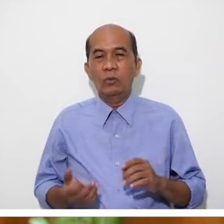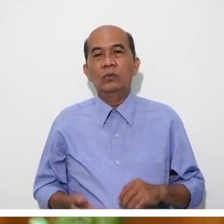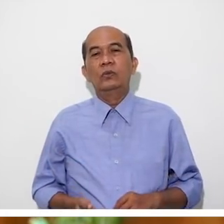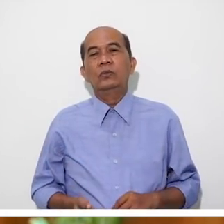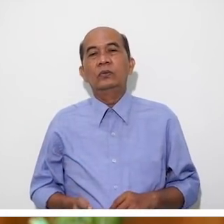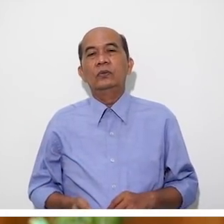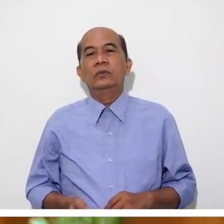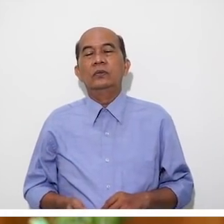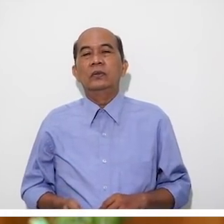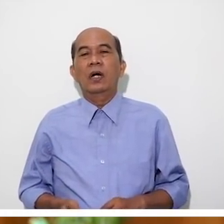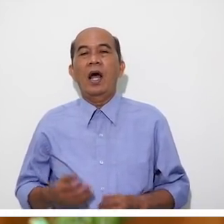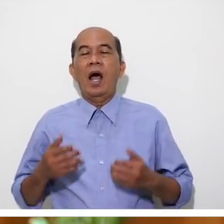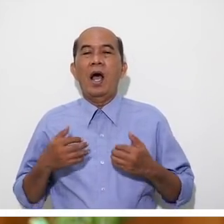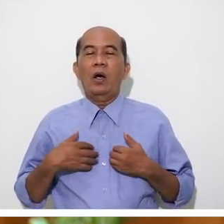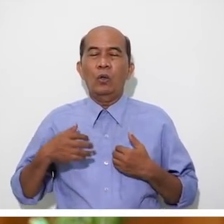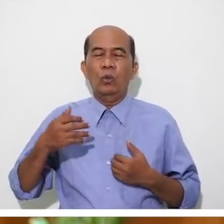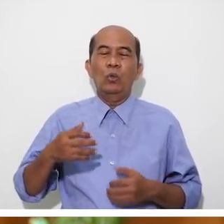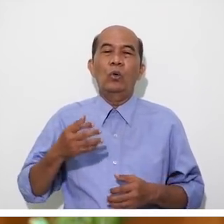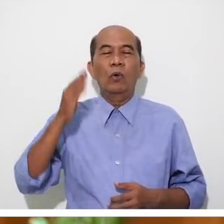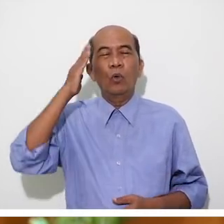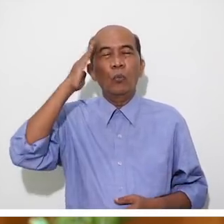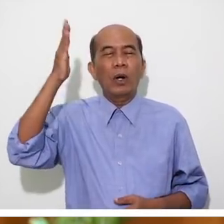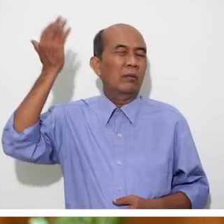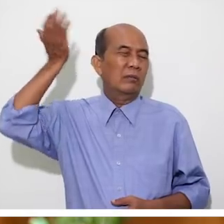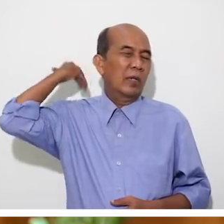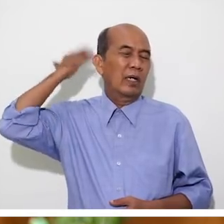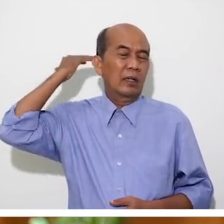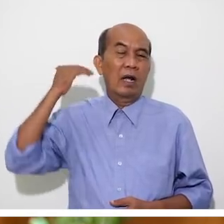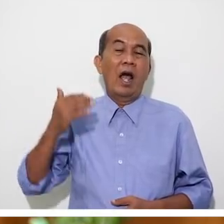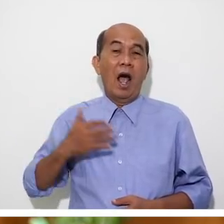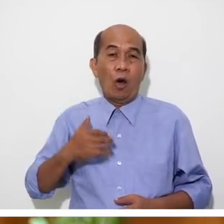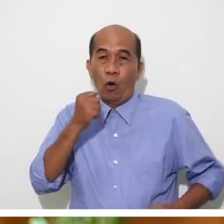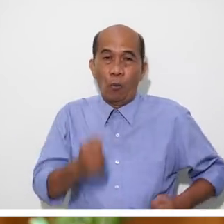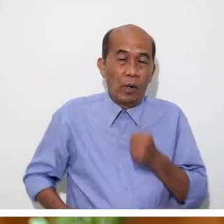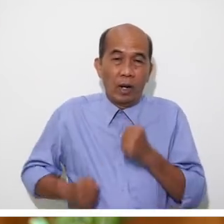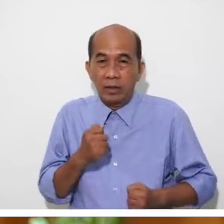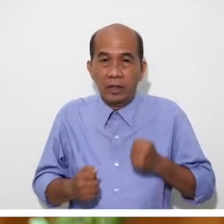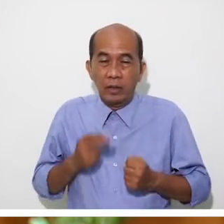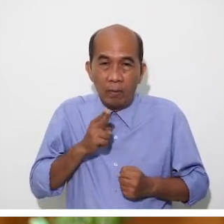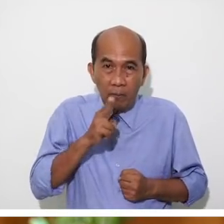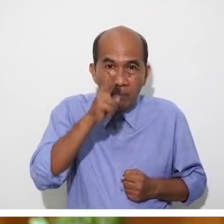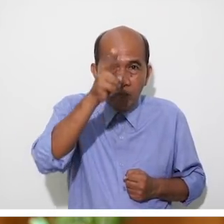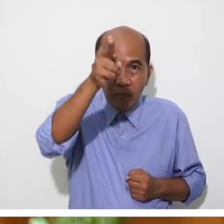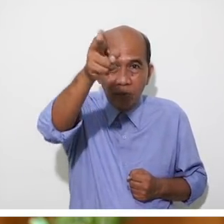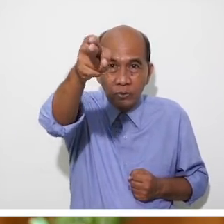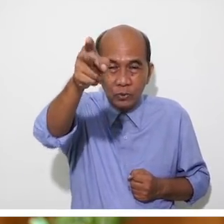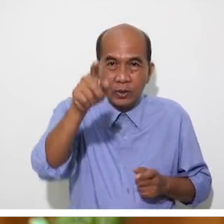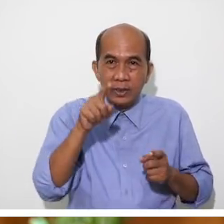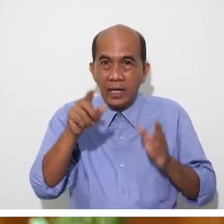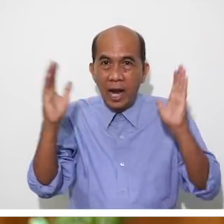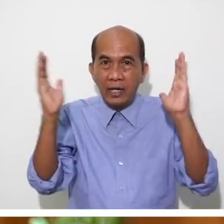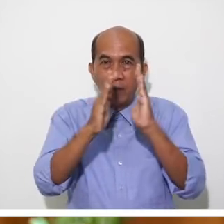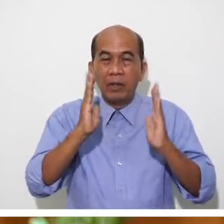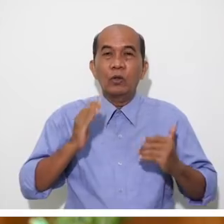mengatakan, aku melupakan apa yang di belakangku, dan aku berlari-lari menuju tujuan yang ada di